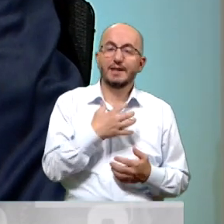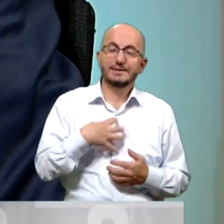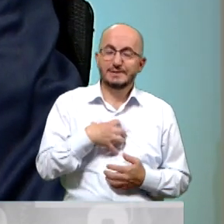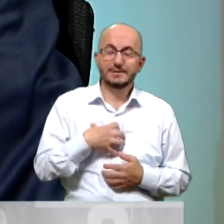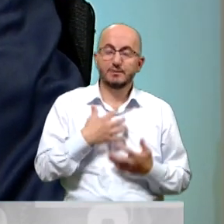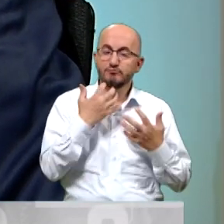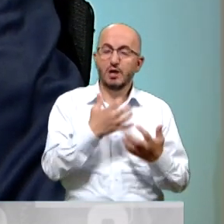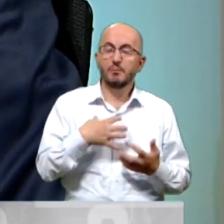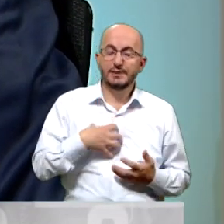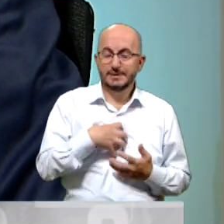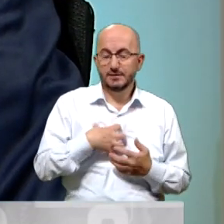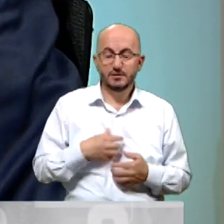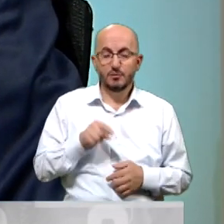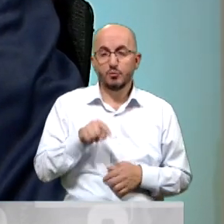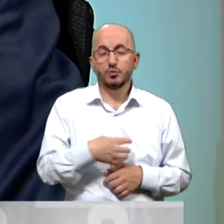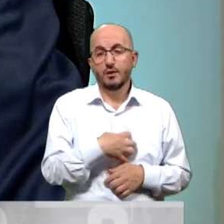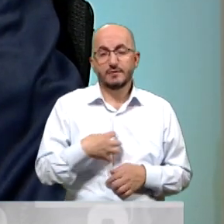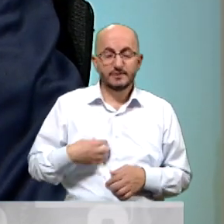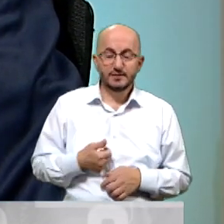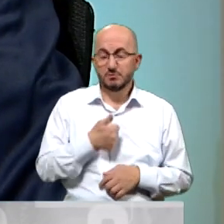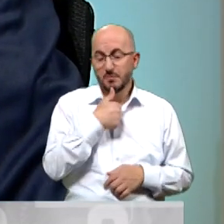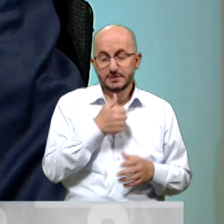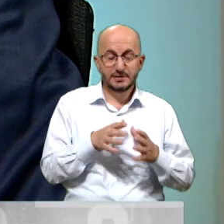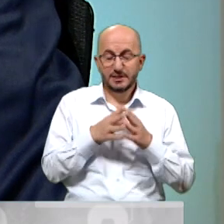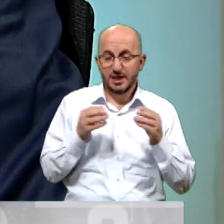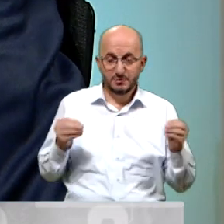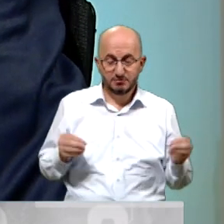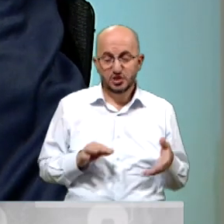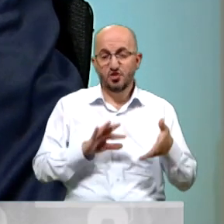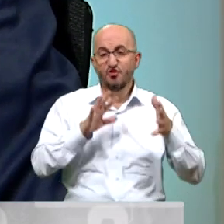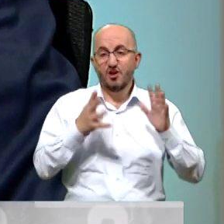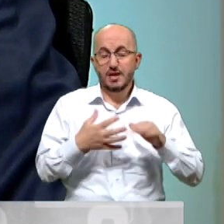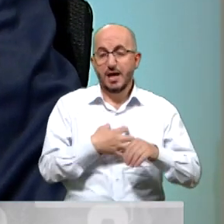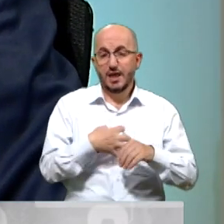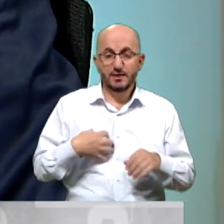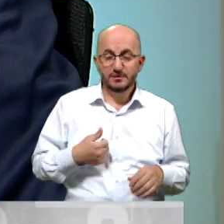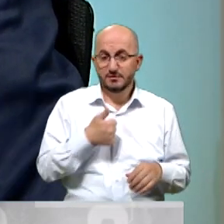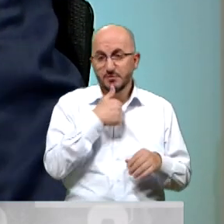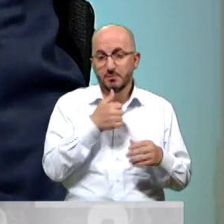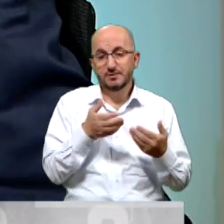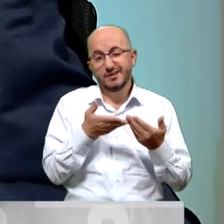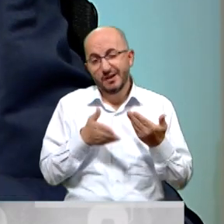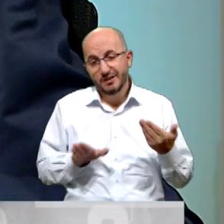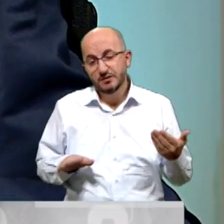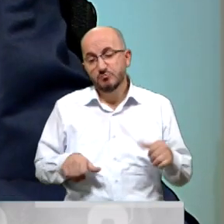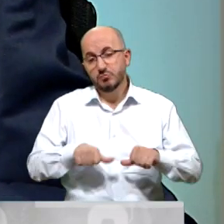merhamet dinidir. Bugün annesini babasını kaybetmiş veya annesi babası ayrılmış.